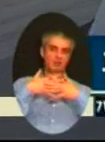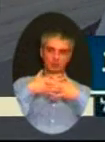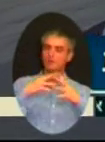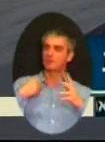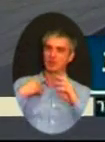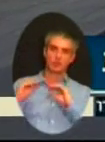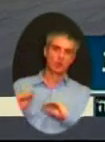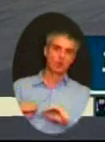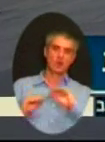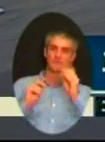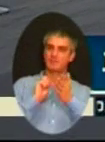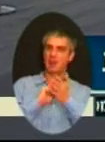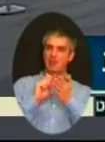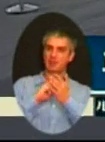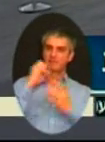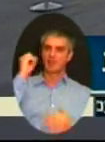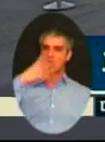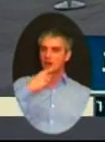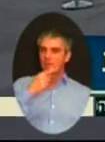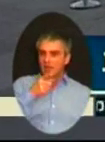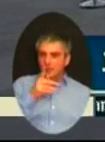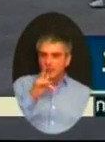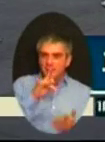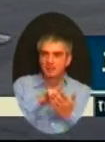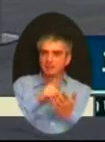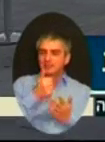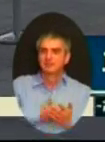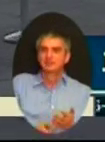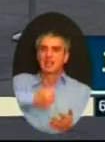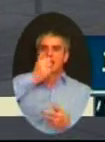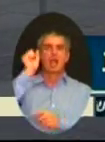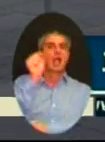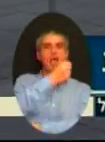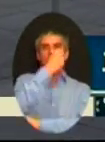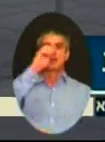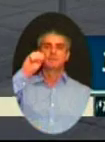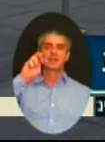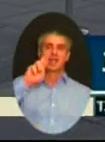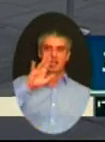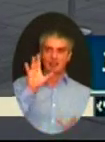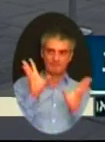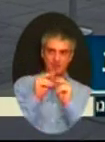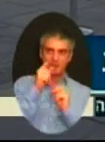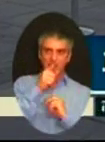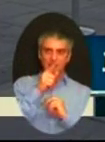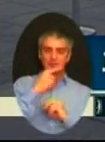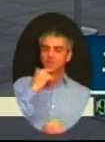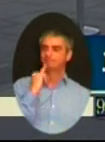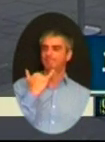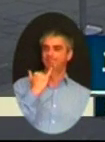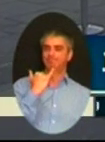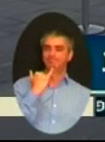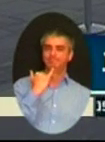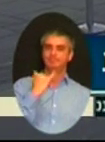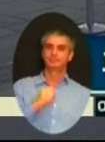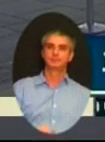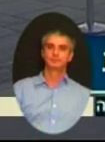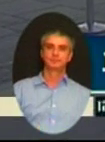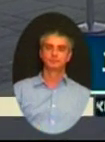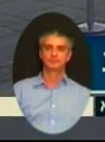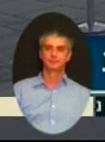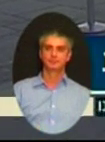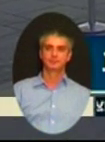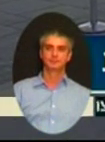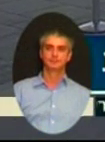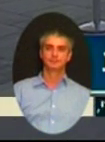אנחנו עוברים שוב אל אור ישראלי, ואיתך נמצאת השרה מירי רגב. מירי רגב נמצאת איתך? כן, אור? שלום. כן, שלום, השרה אור. מירי